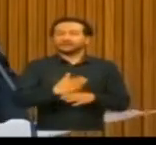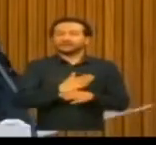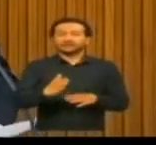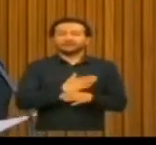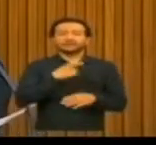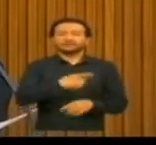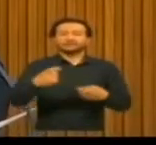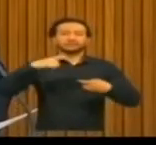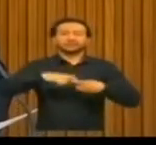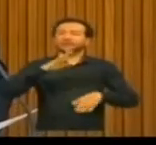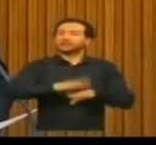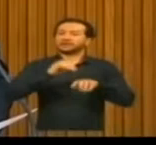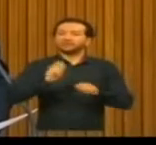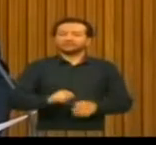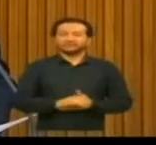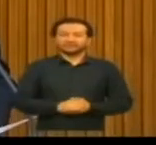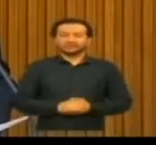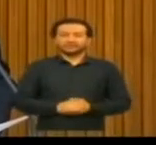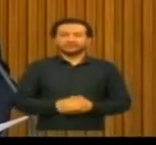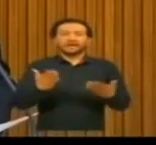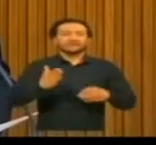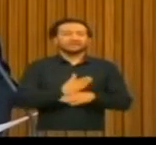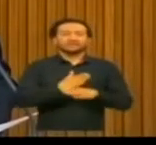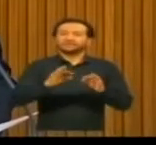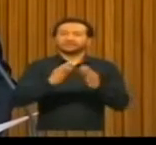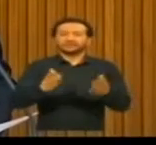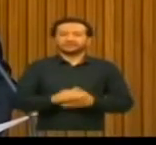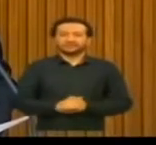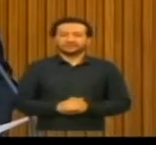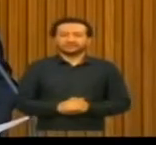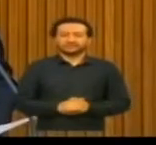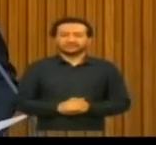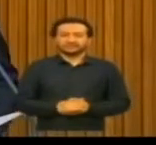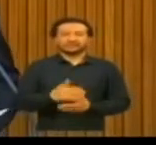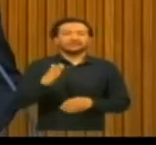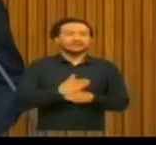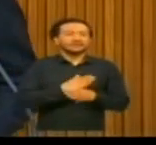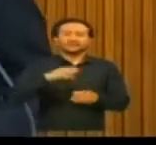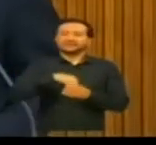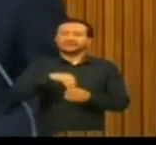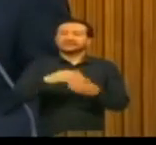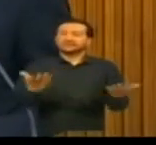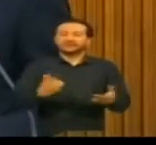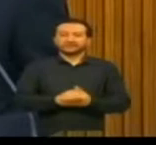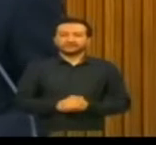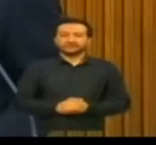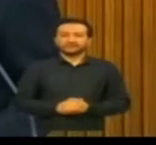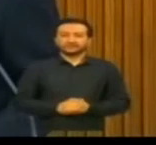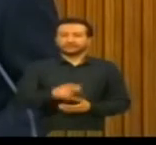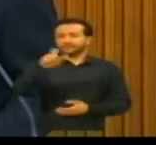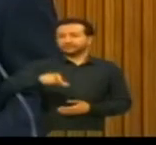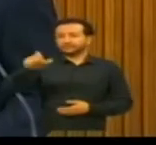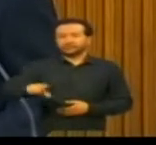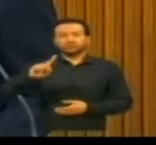Hangi gerekçeyle yapıldı bunlar? Hangi gerekçeyle yapıldı? Niçin yapıldı? Failleri